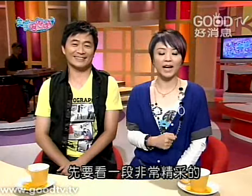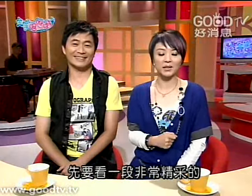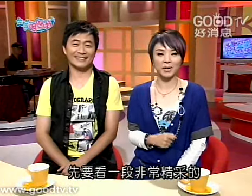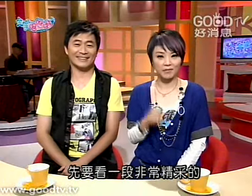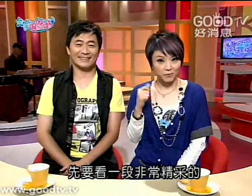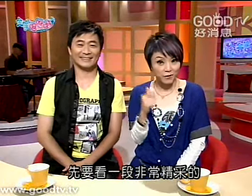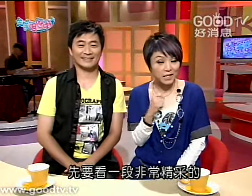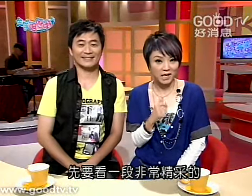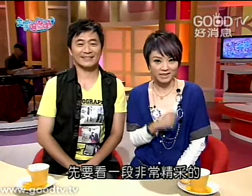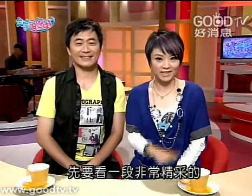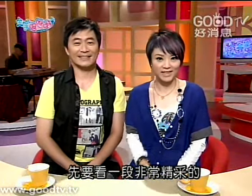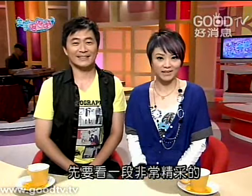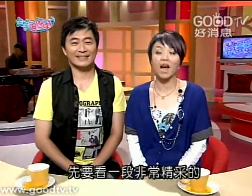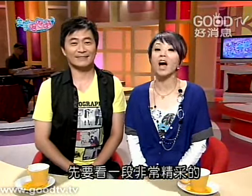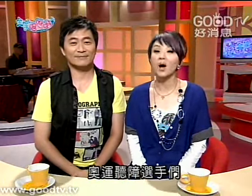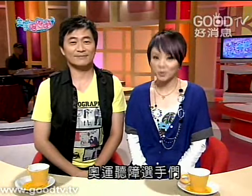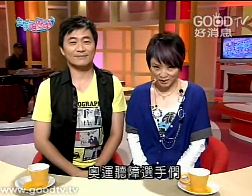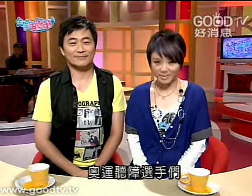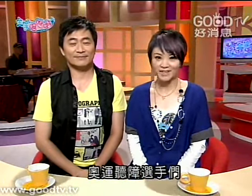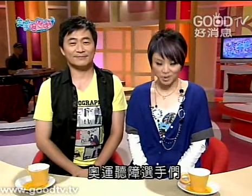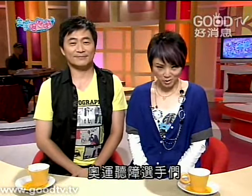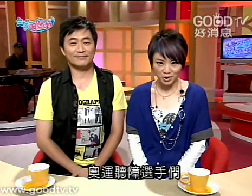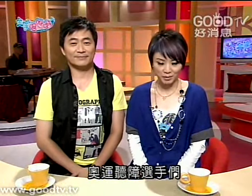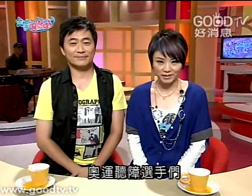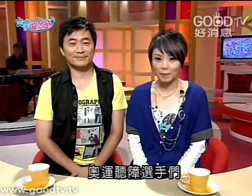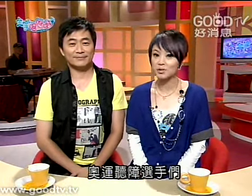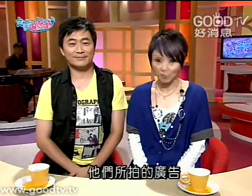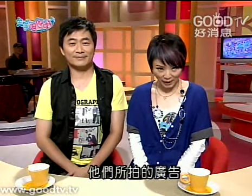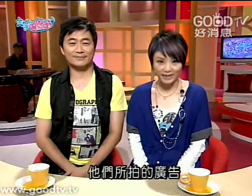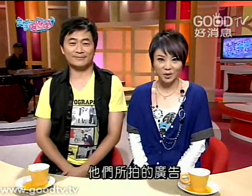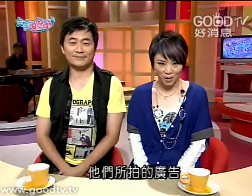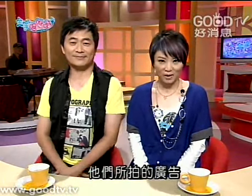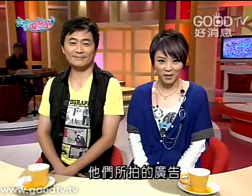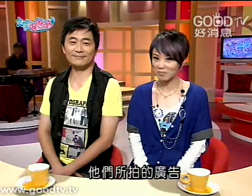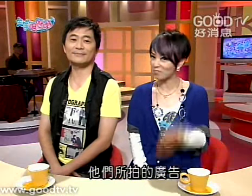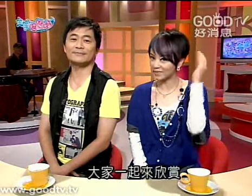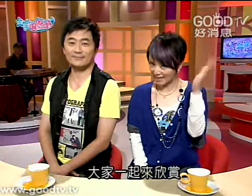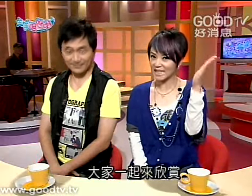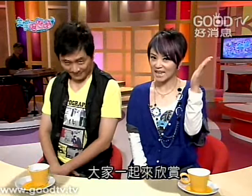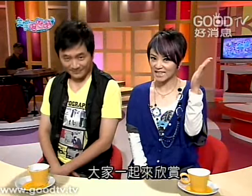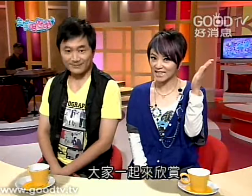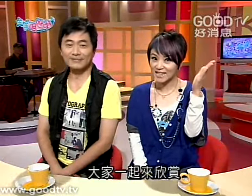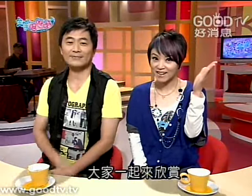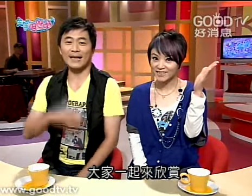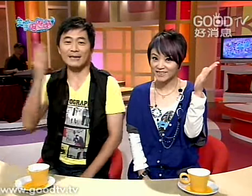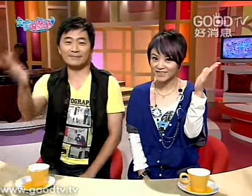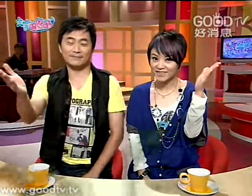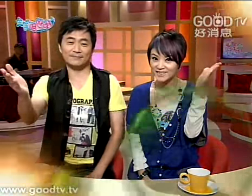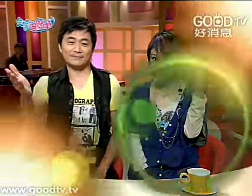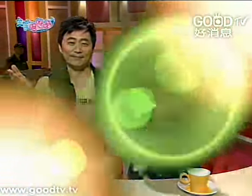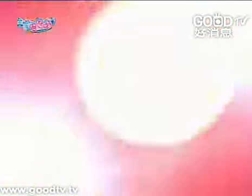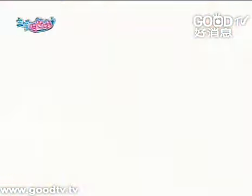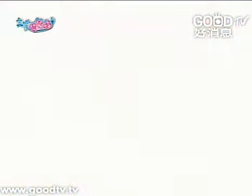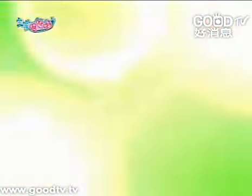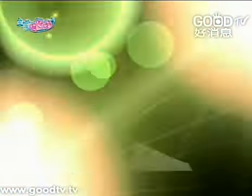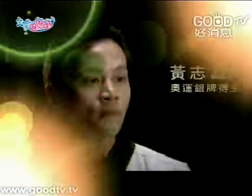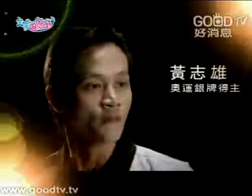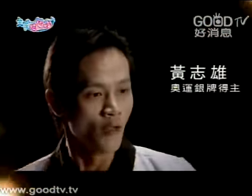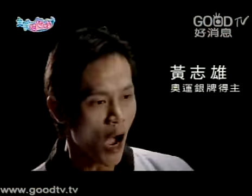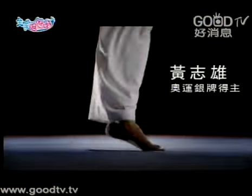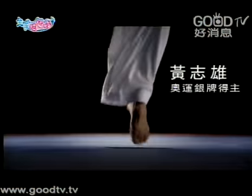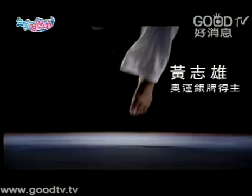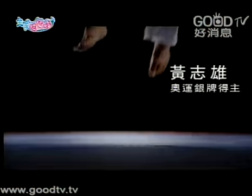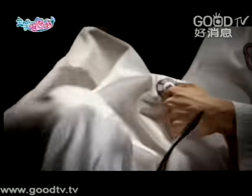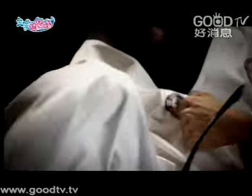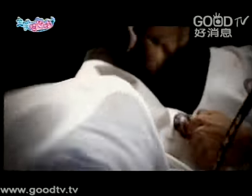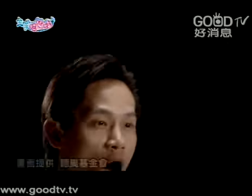先要看一段非常精彩的奥运听障选手们他们所拍的广告，大家一起来欣赏。 来。